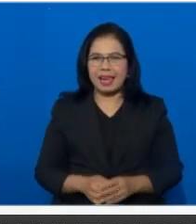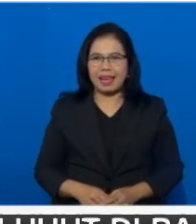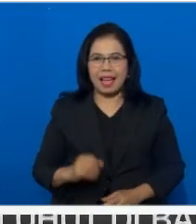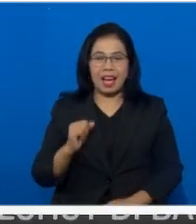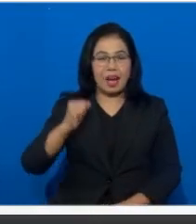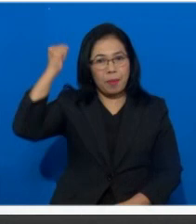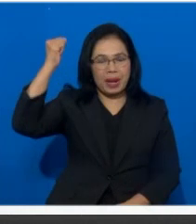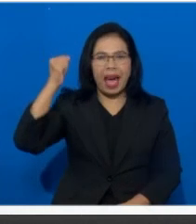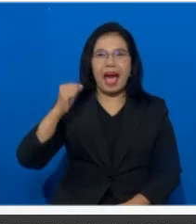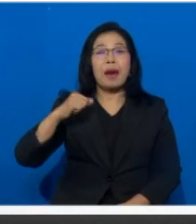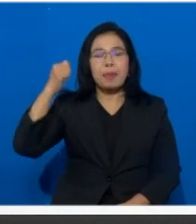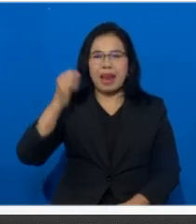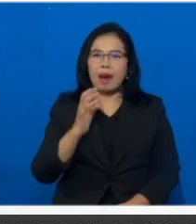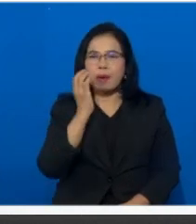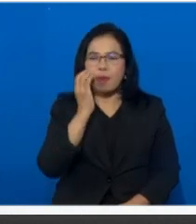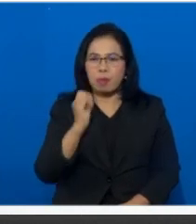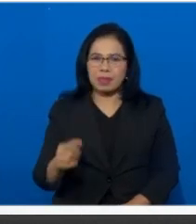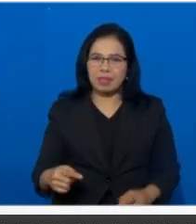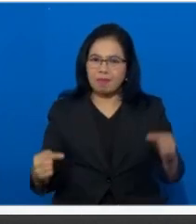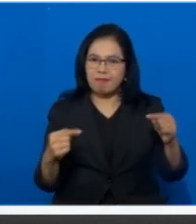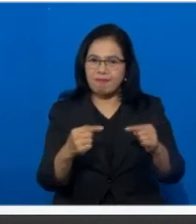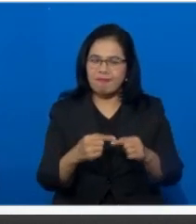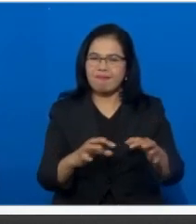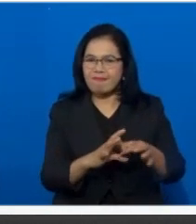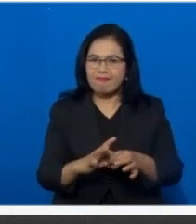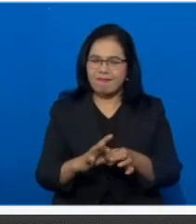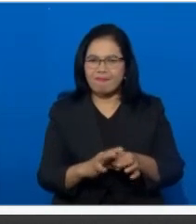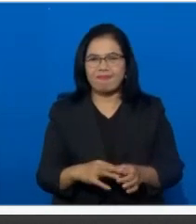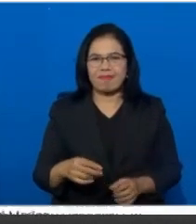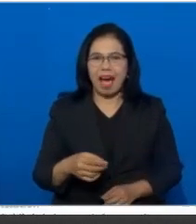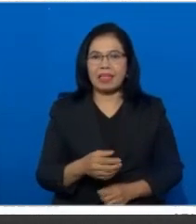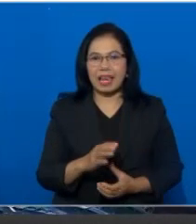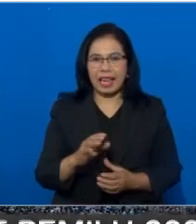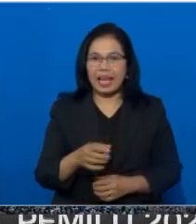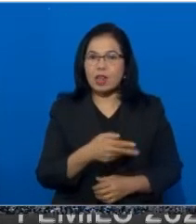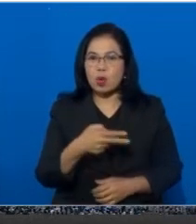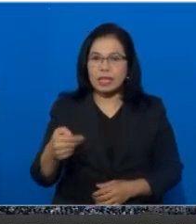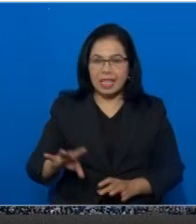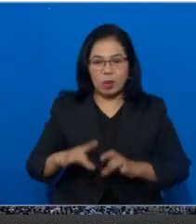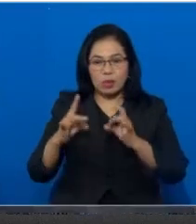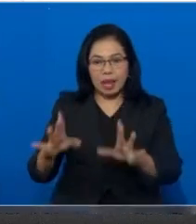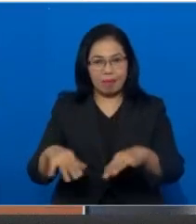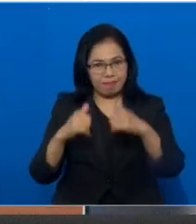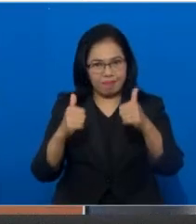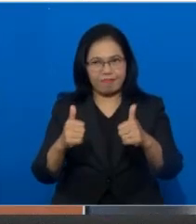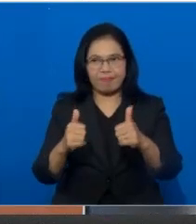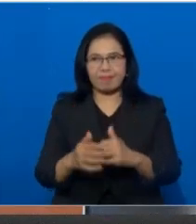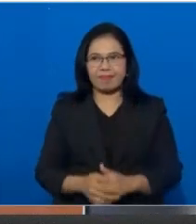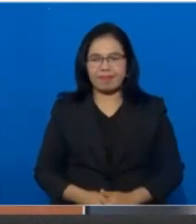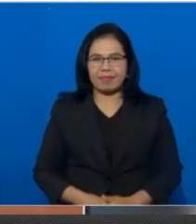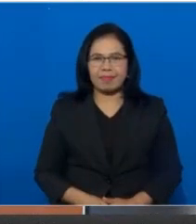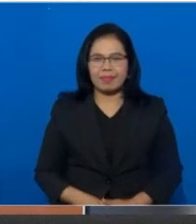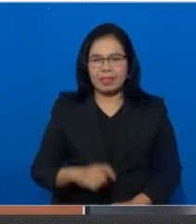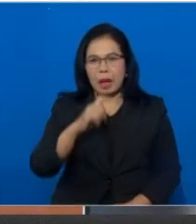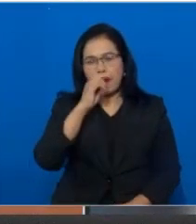membuat hubungan diplomatik Australia dengan Indonesia terjalin dengan baik. Prabowo juga membagikan momen ketika ia menerima